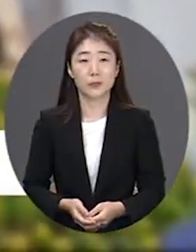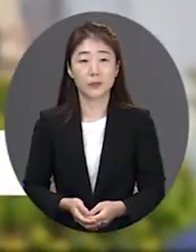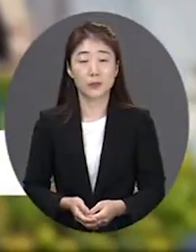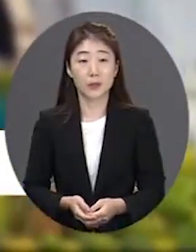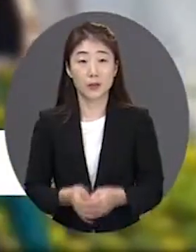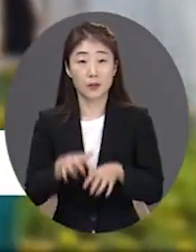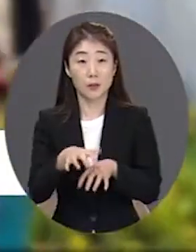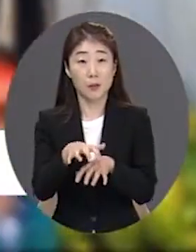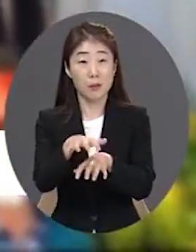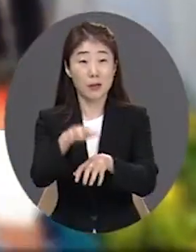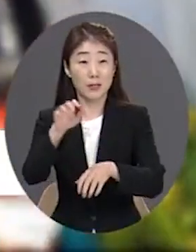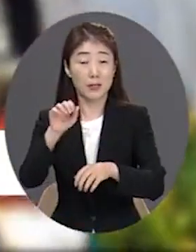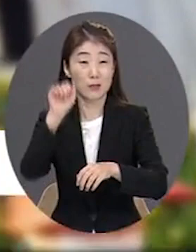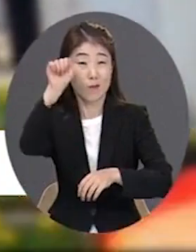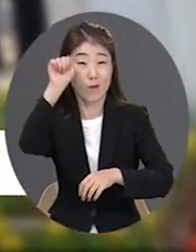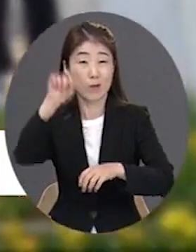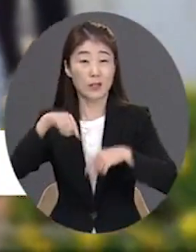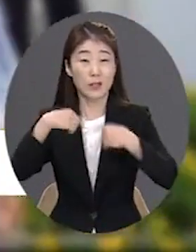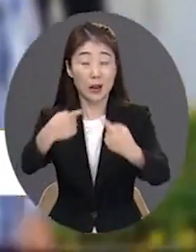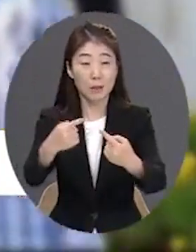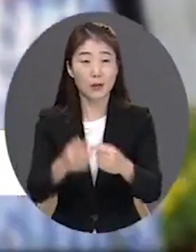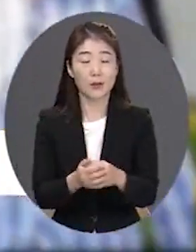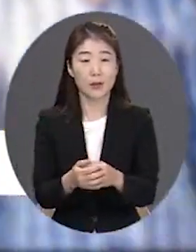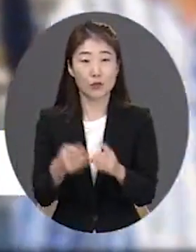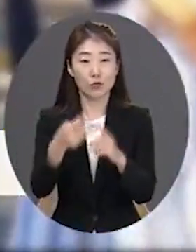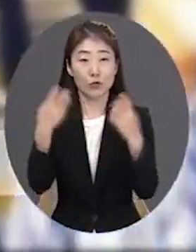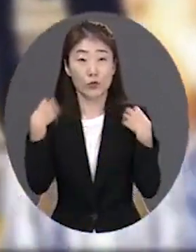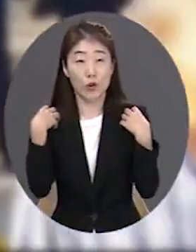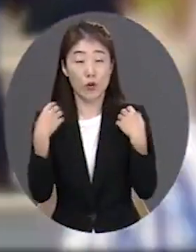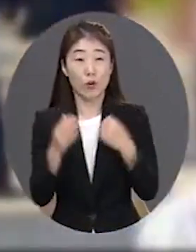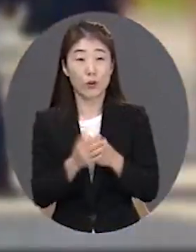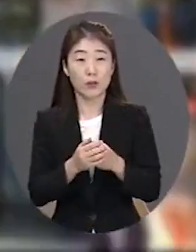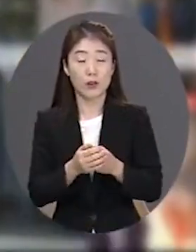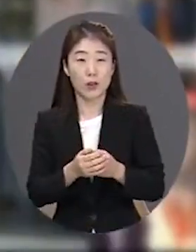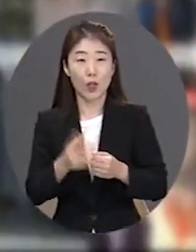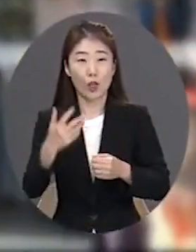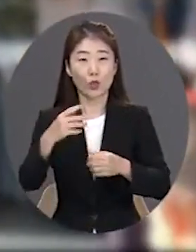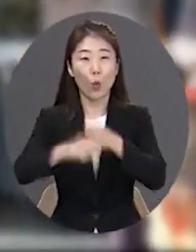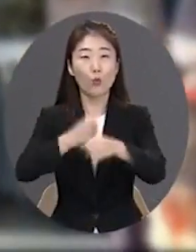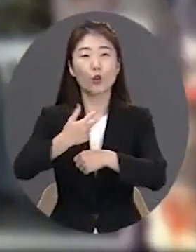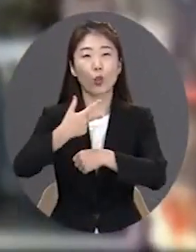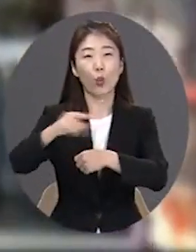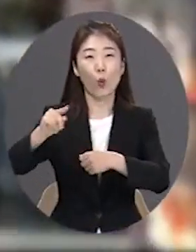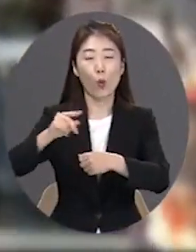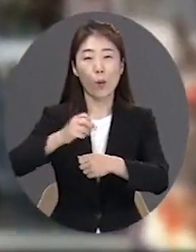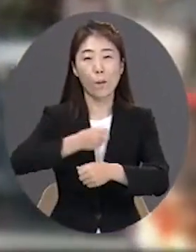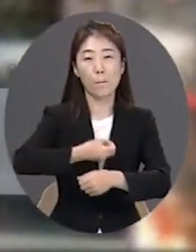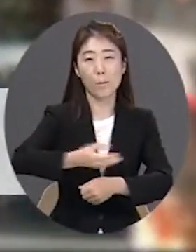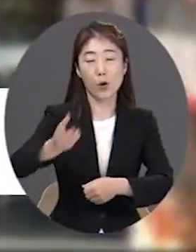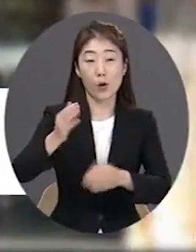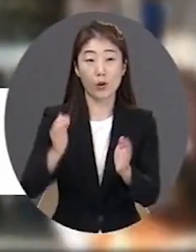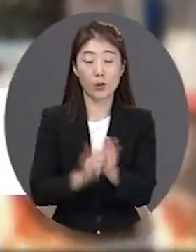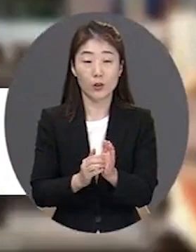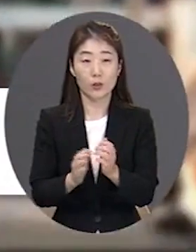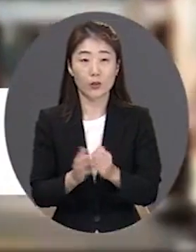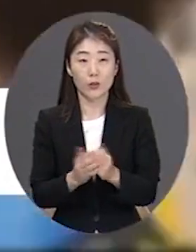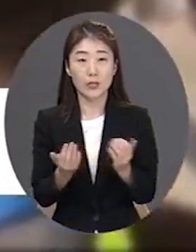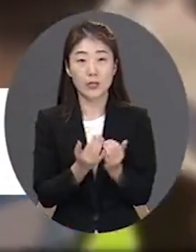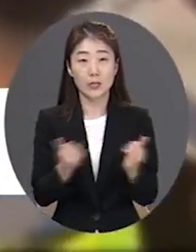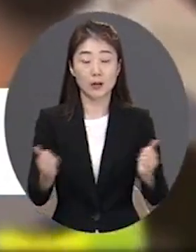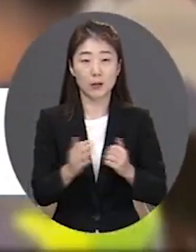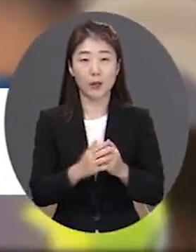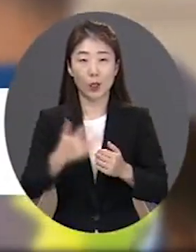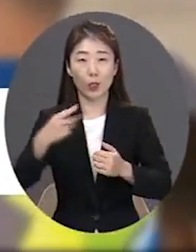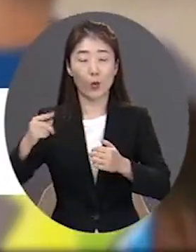집회에 참가한 주민이 군청 현관에 가축 분뇨를 투척합니다. 급기야 입구를 막아선 직원에게 분뇨를